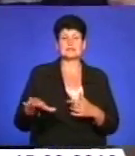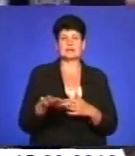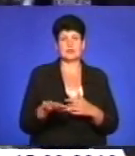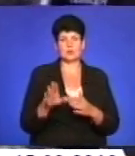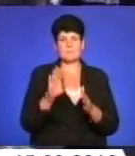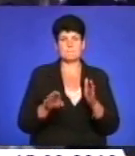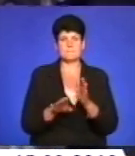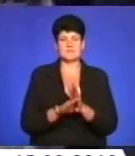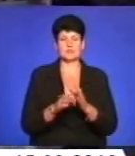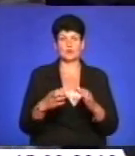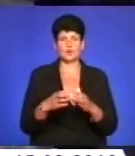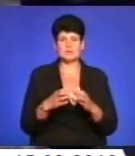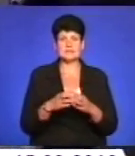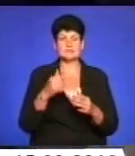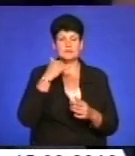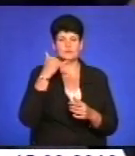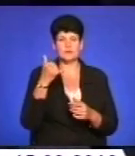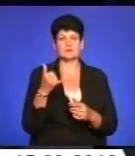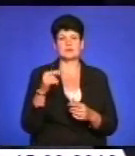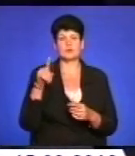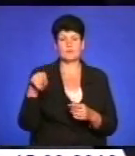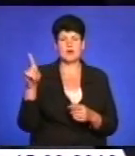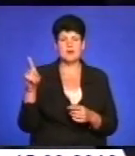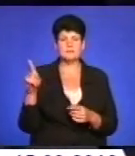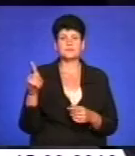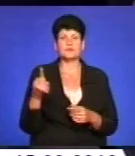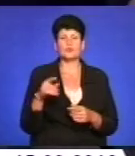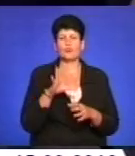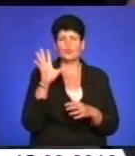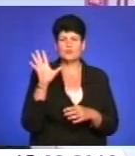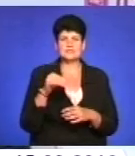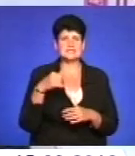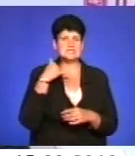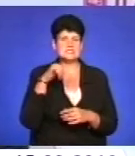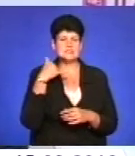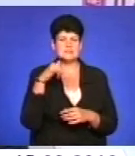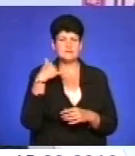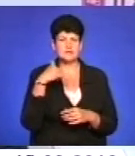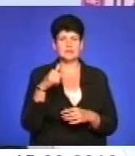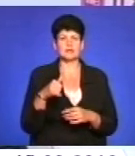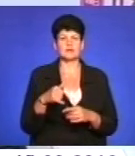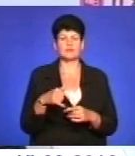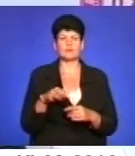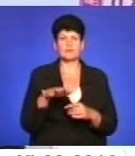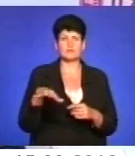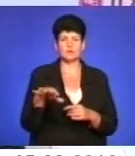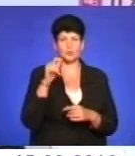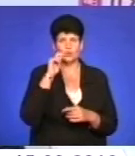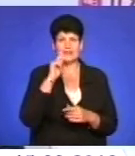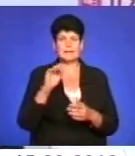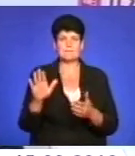підрозділу або зателефонувавши за цілодобовими номерами. Усі дзвінки з телефонів відповідних операторів зв'язку у межах України безкоштовні.